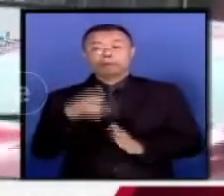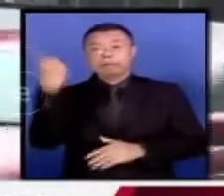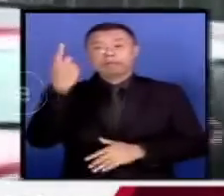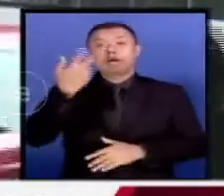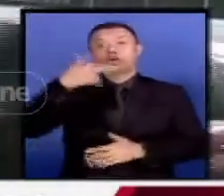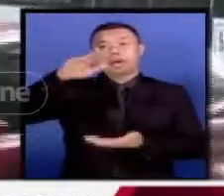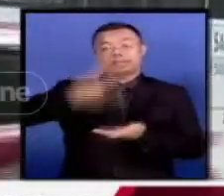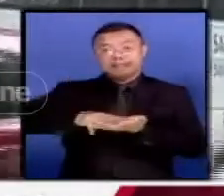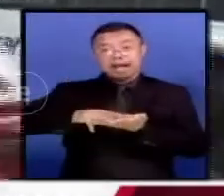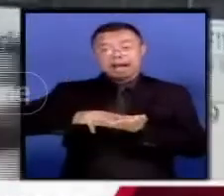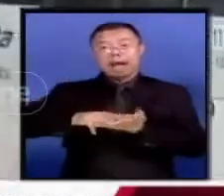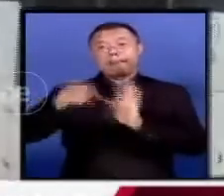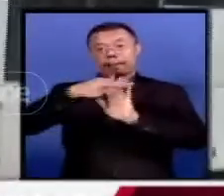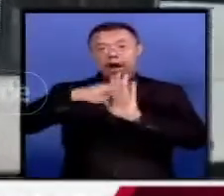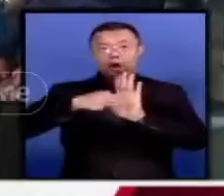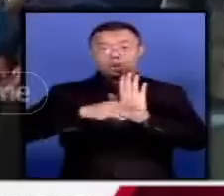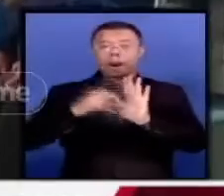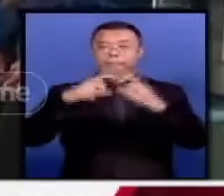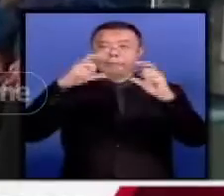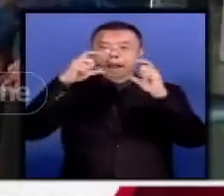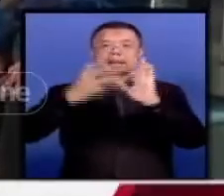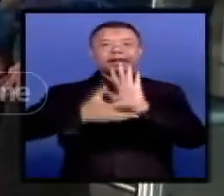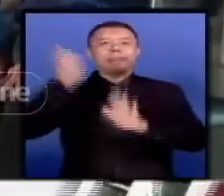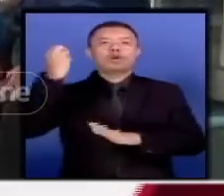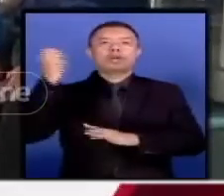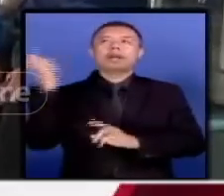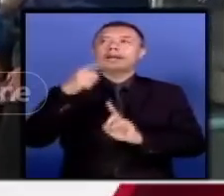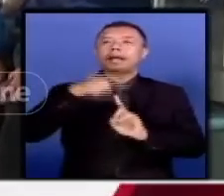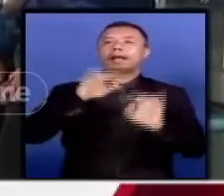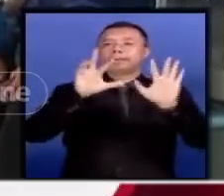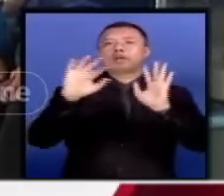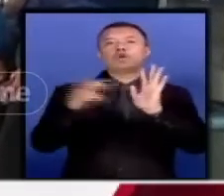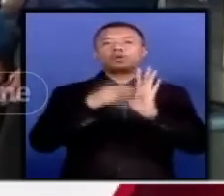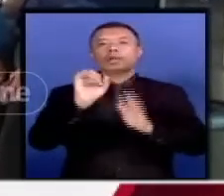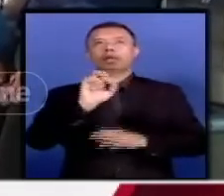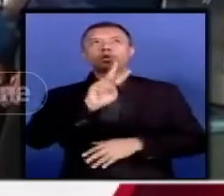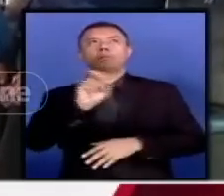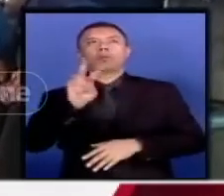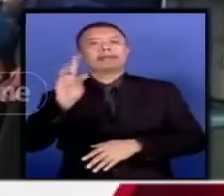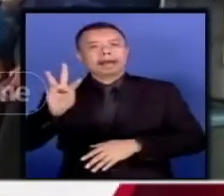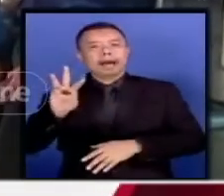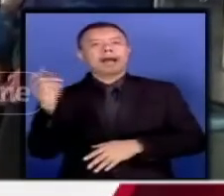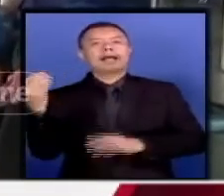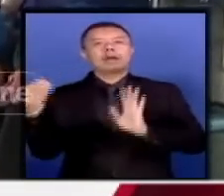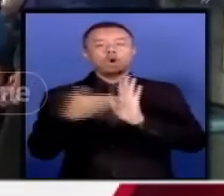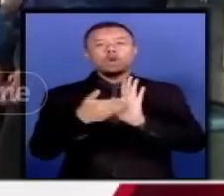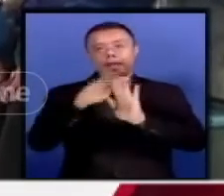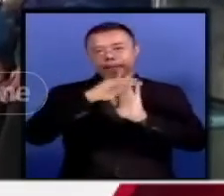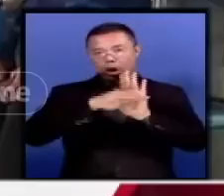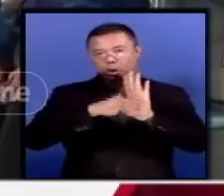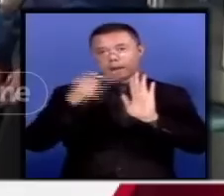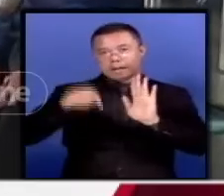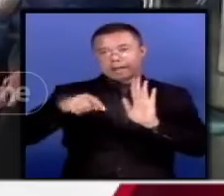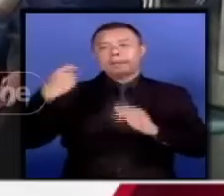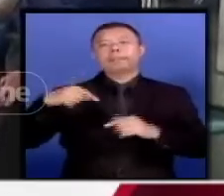Pemerintah resmi mencabut kewajiban bermasker per tanggal 9 Juni 2023 kemarin. Dan merujuk hal ini, kemudian Kementerian